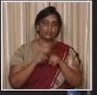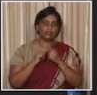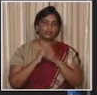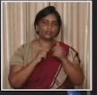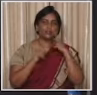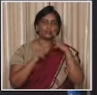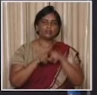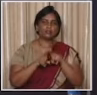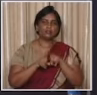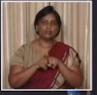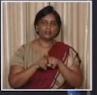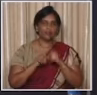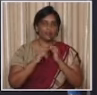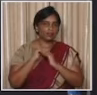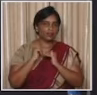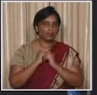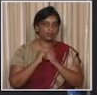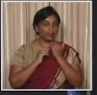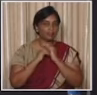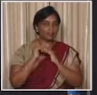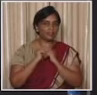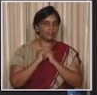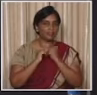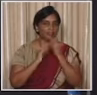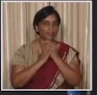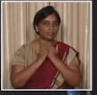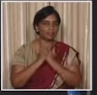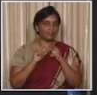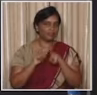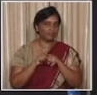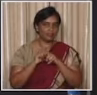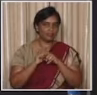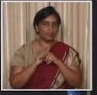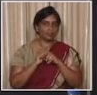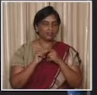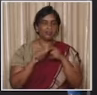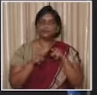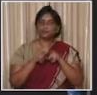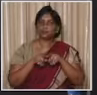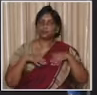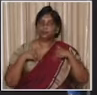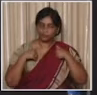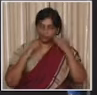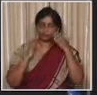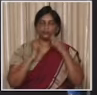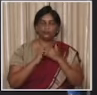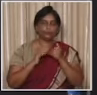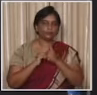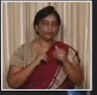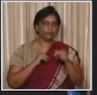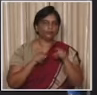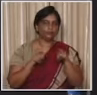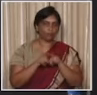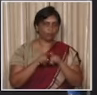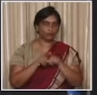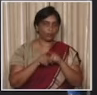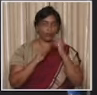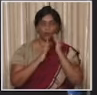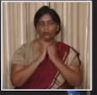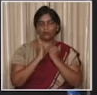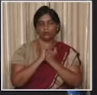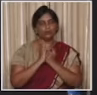රෝගීන්ගේ ජනතාවගේ සෞඛ්‍ය පිළිබඳව සම්පූර්ණ වගකීම දරන්නේ සෞඛ්‍ය අමාත්‍යාංශයෙන්. ඒ නිසා